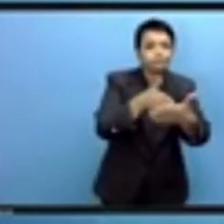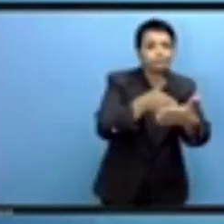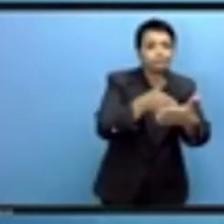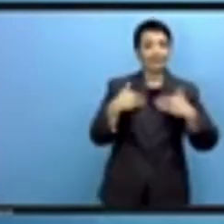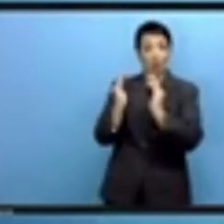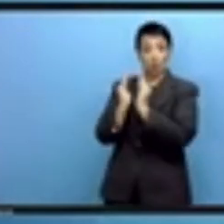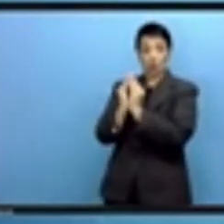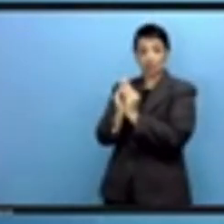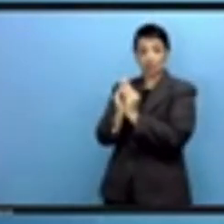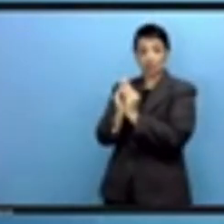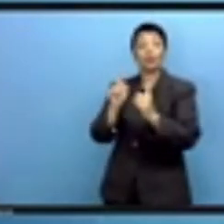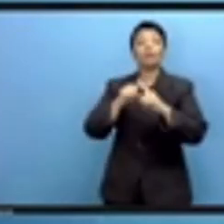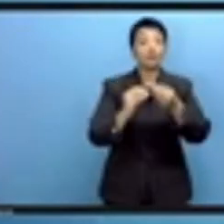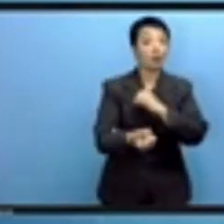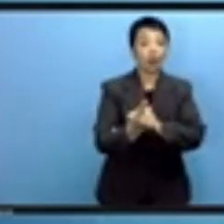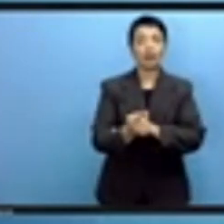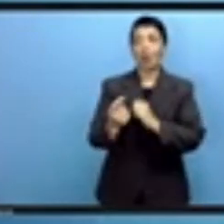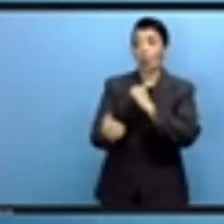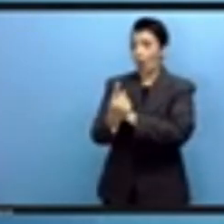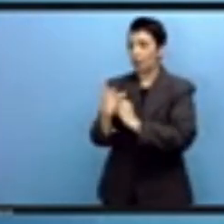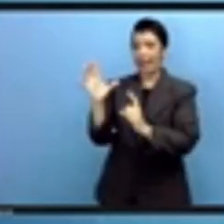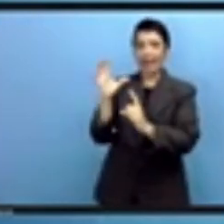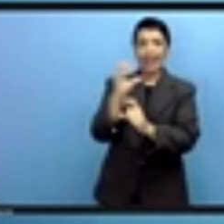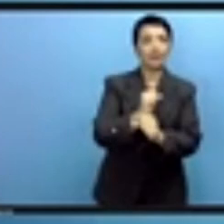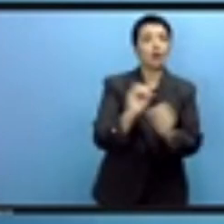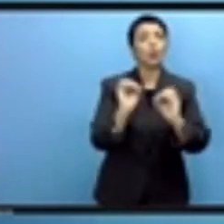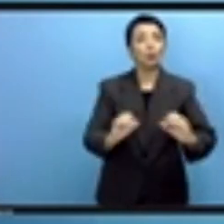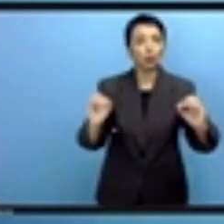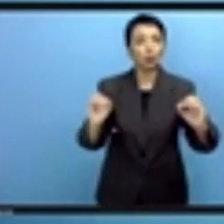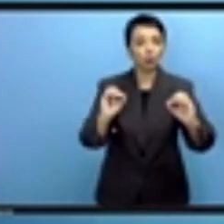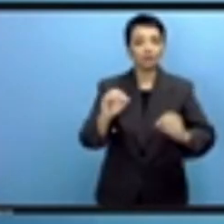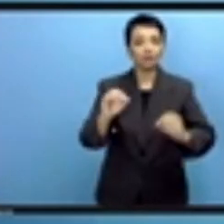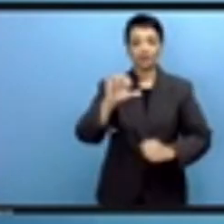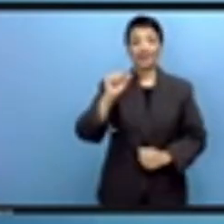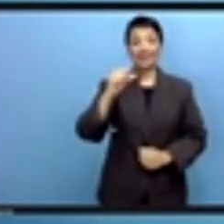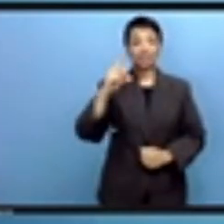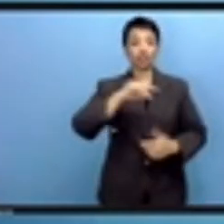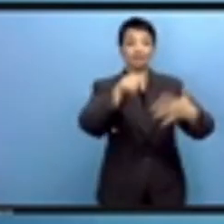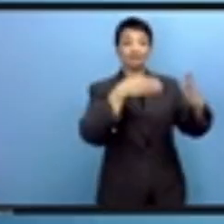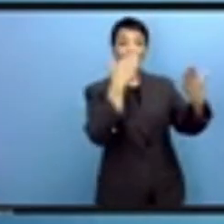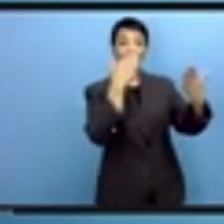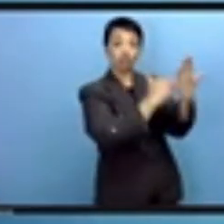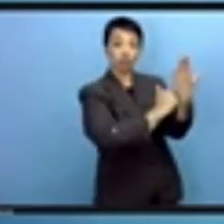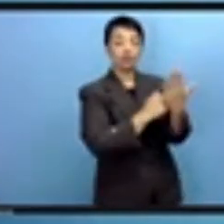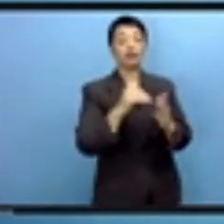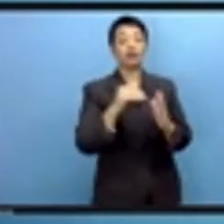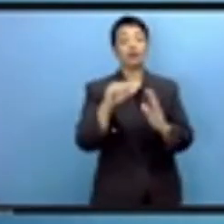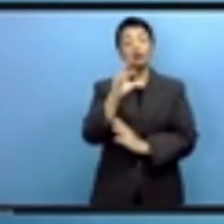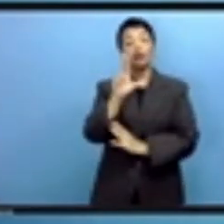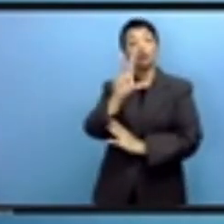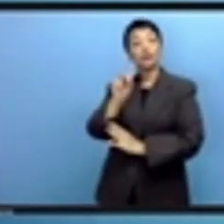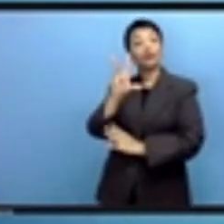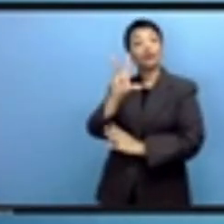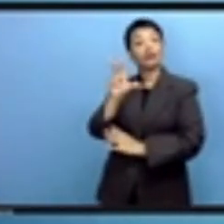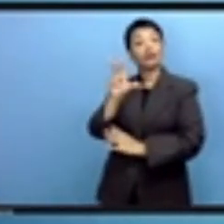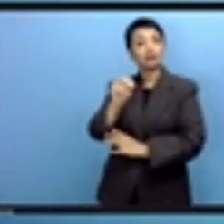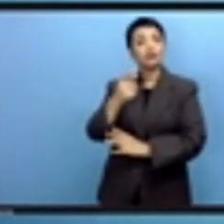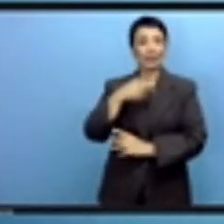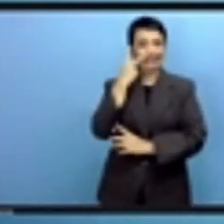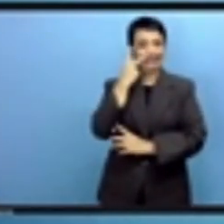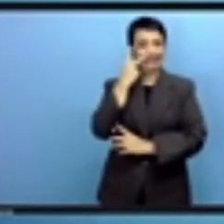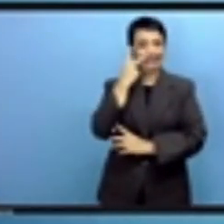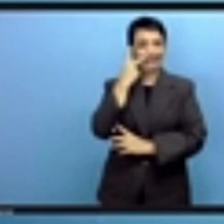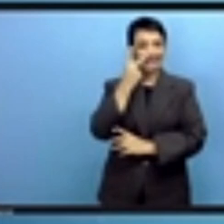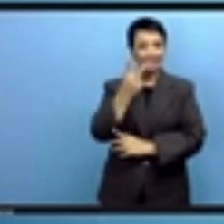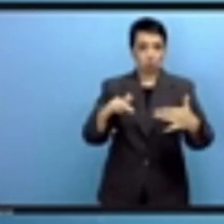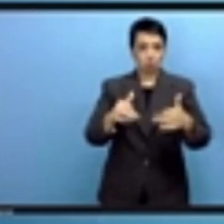自UNESCO 教科文组织的同事也谈及了这些挑战，但是有一个问题是我们忘